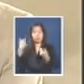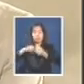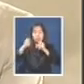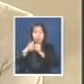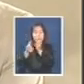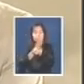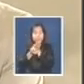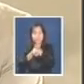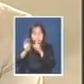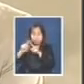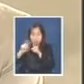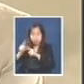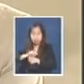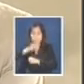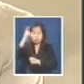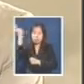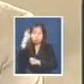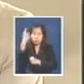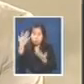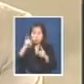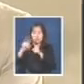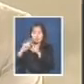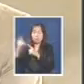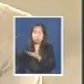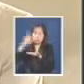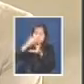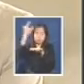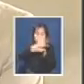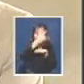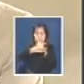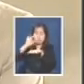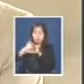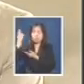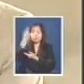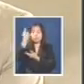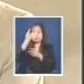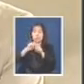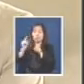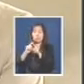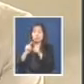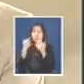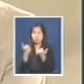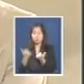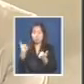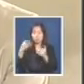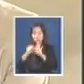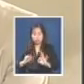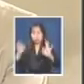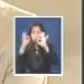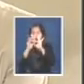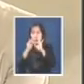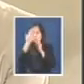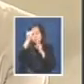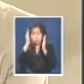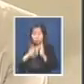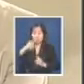คการเดินทางของนักท่องเที่ยวที่จะเข้ามาในประเทศไทยด้วยนะคะเพราะว่าตรงนี้ก็เป็นจุดสำคัญหรือแม้ร่างคนไทยเ